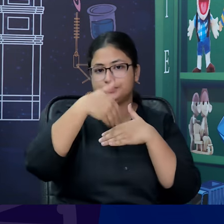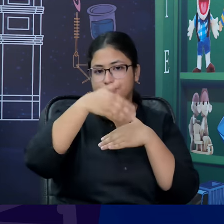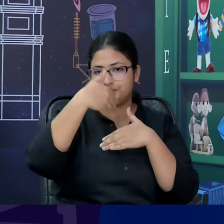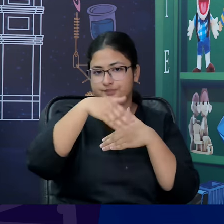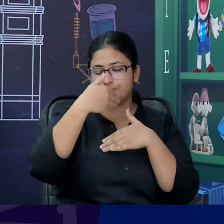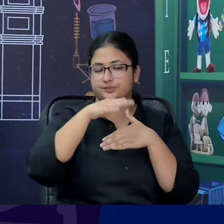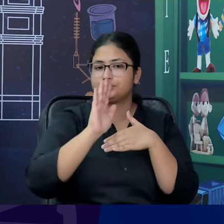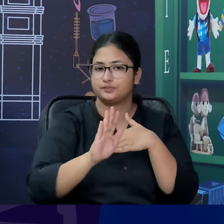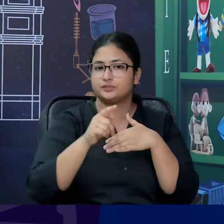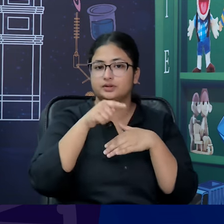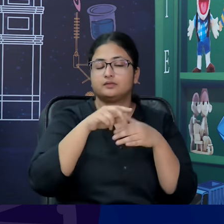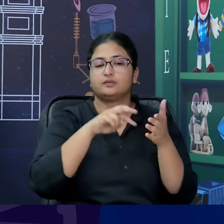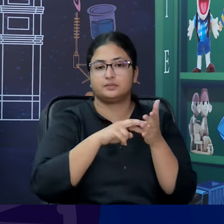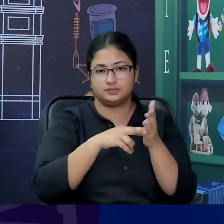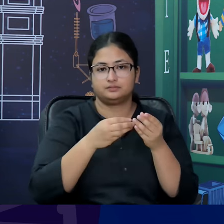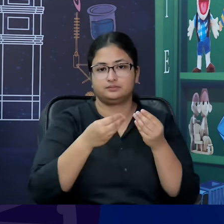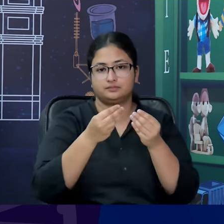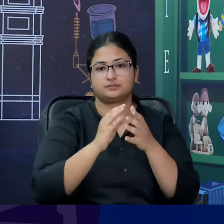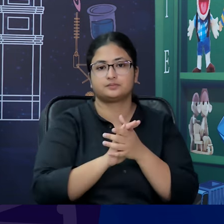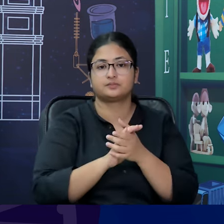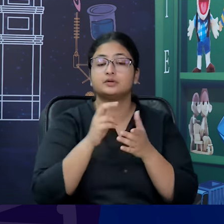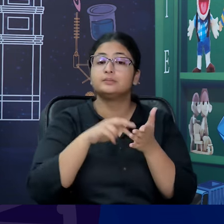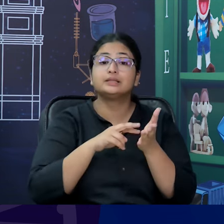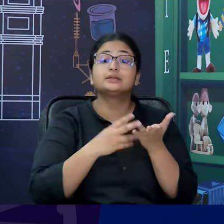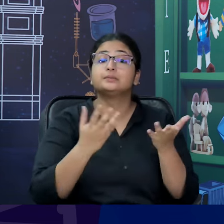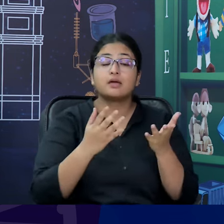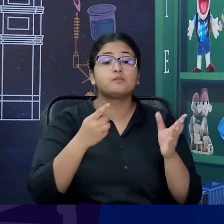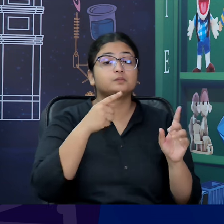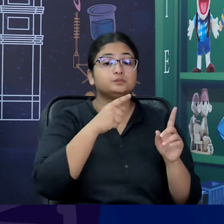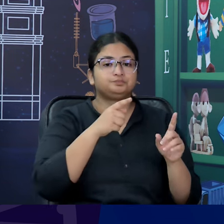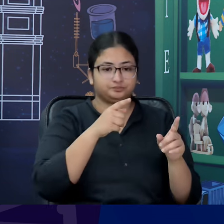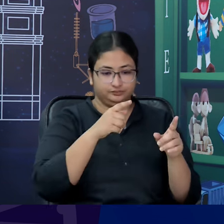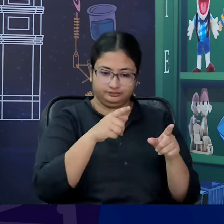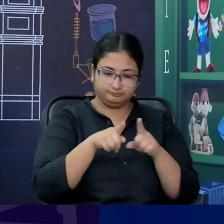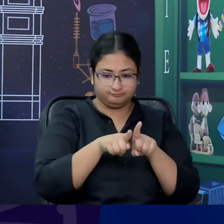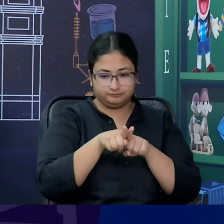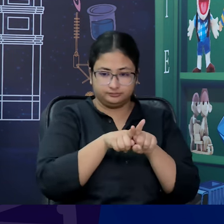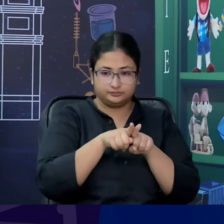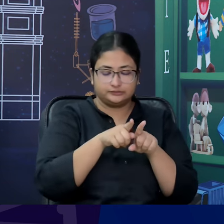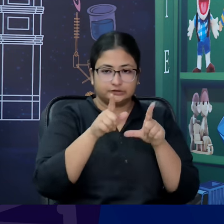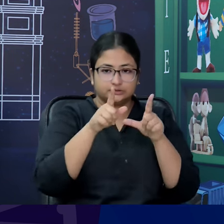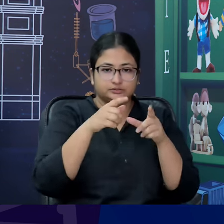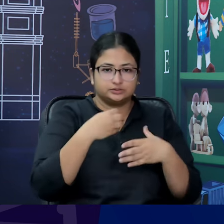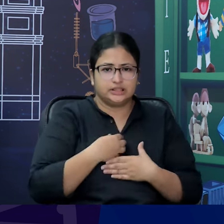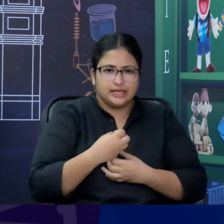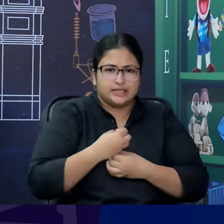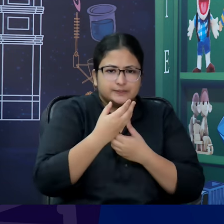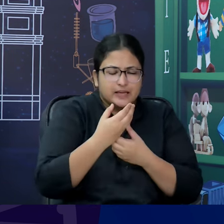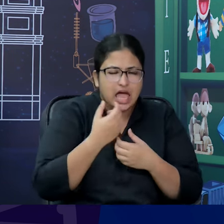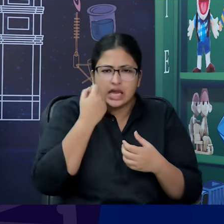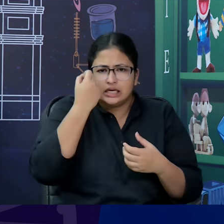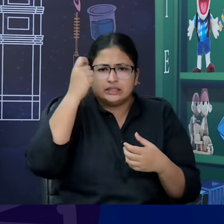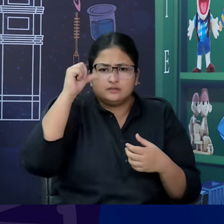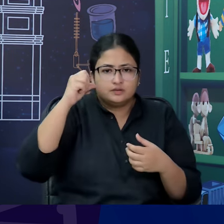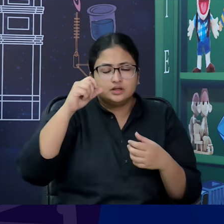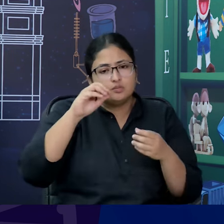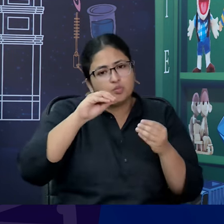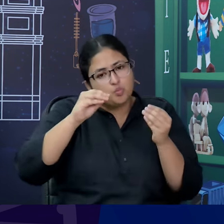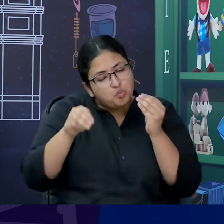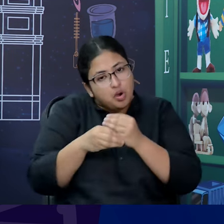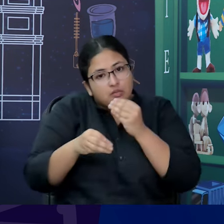गया उसे बेहतर कसता चला गया यानी बात को समझे बिना मैं उसे और कसता चला गया क्योंकि